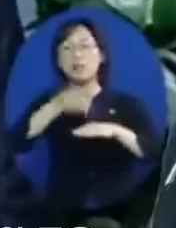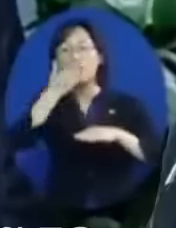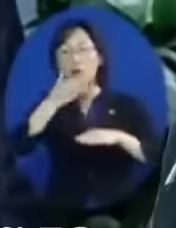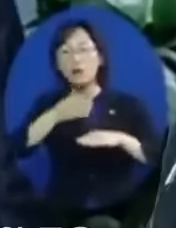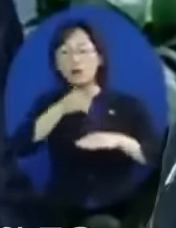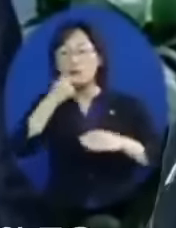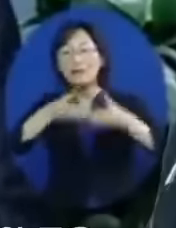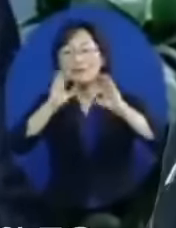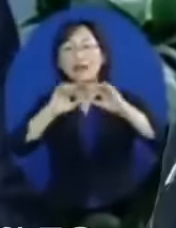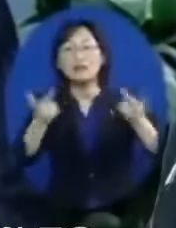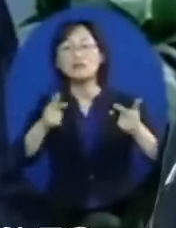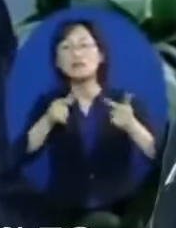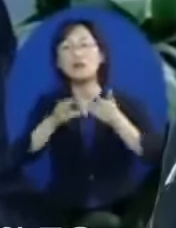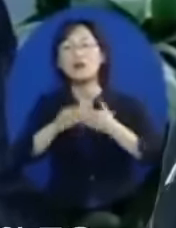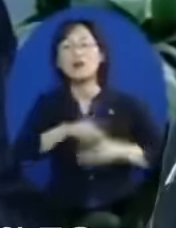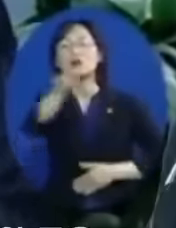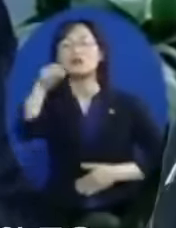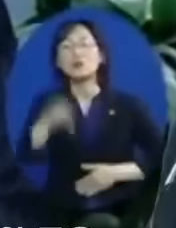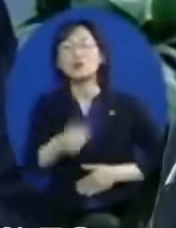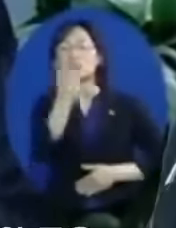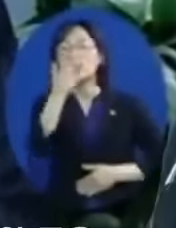아니하면 너희 속에 생명이 없다.